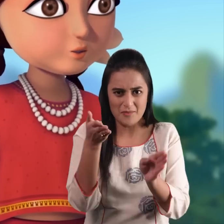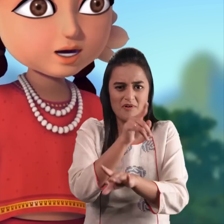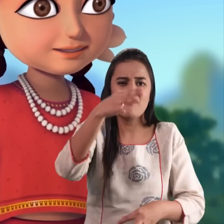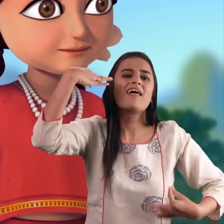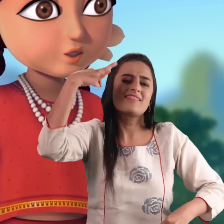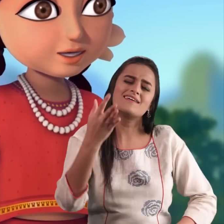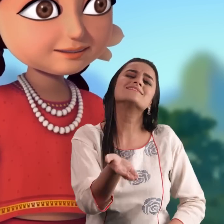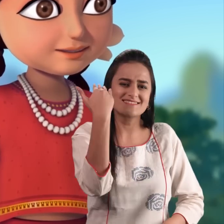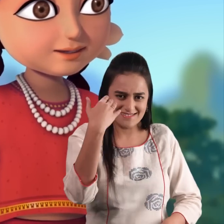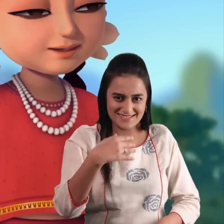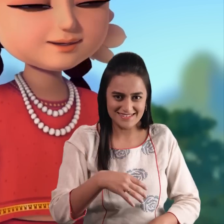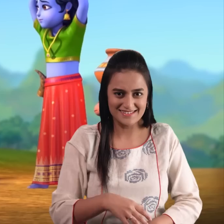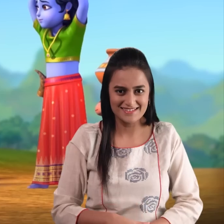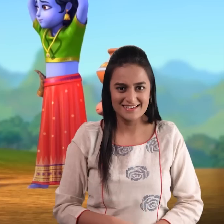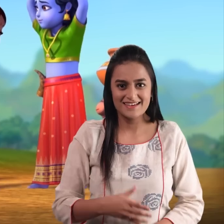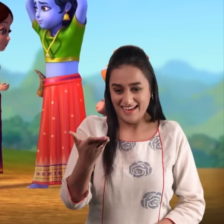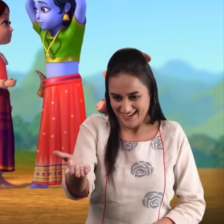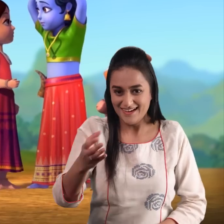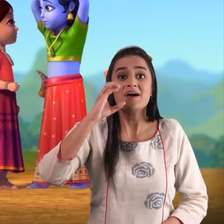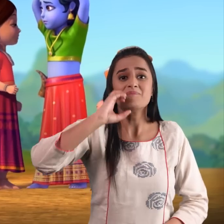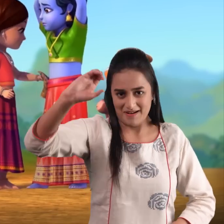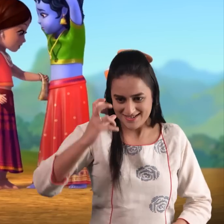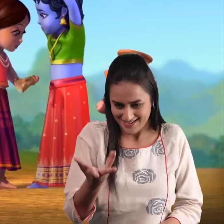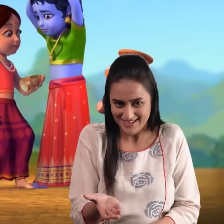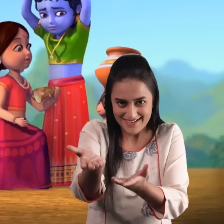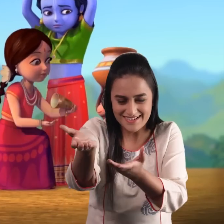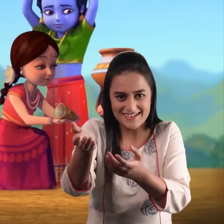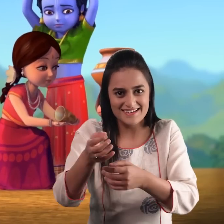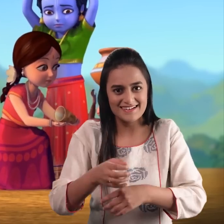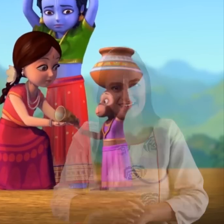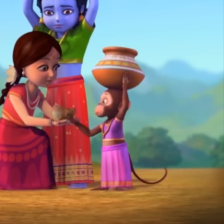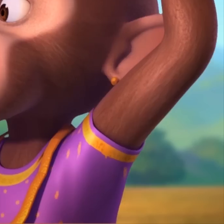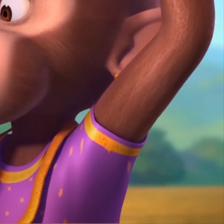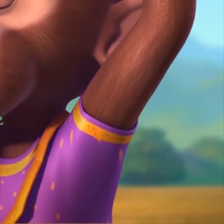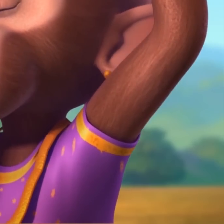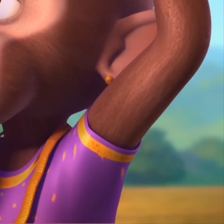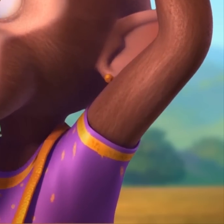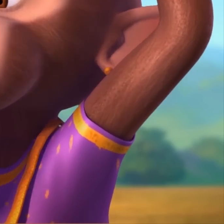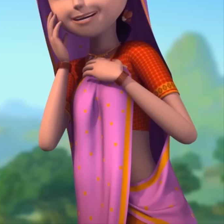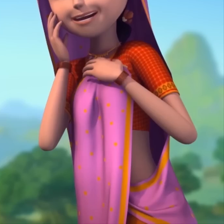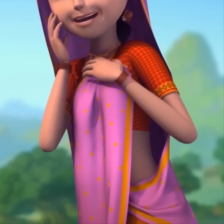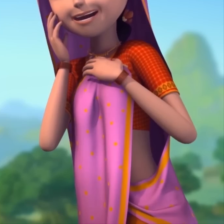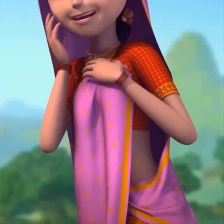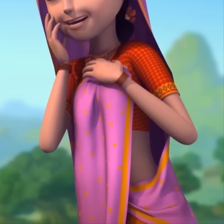पहले हमें नृत्य नहीं दिखाओगे? चलो दधी, बाजा बजाओ।